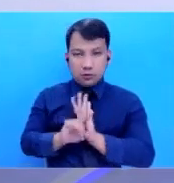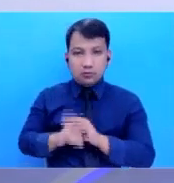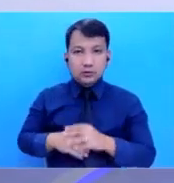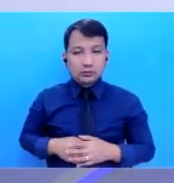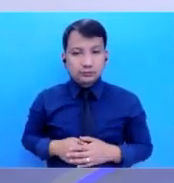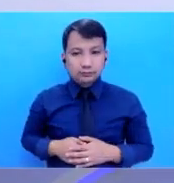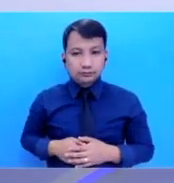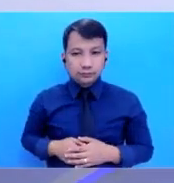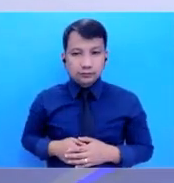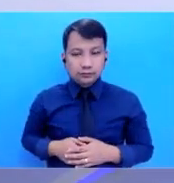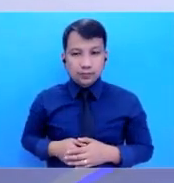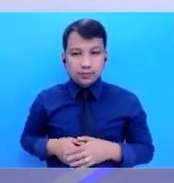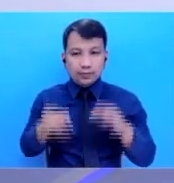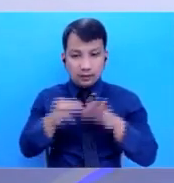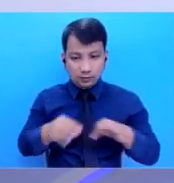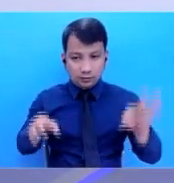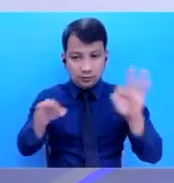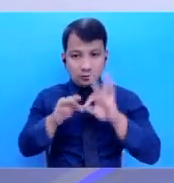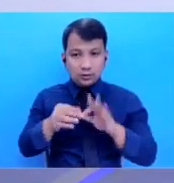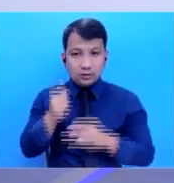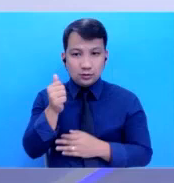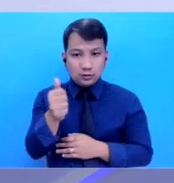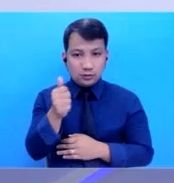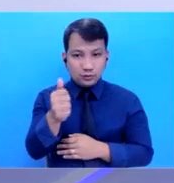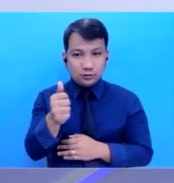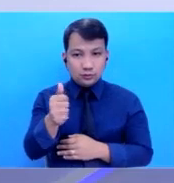kapatid, nakasalalay po sa ating boto ang